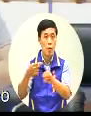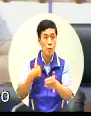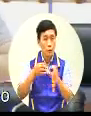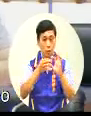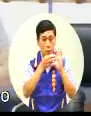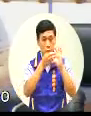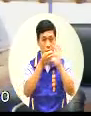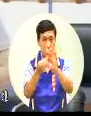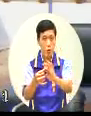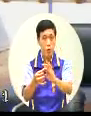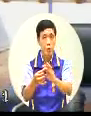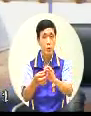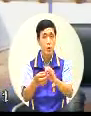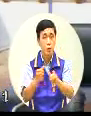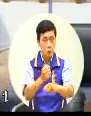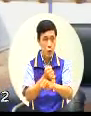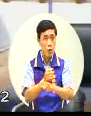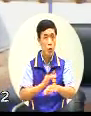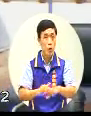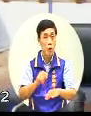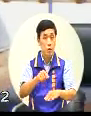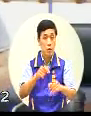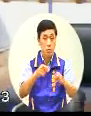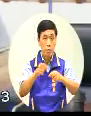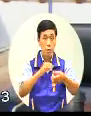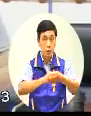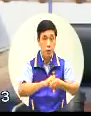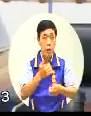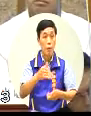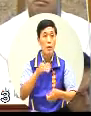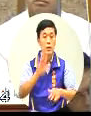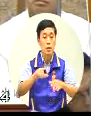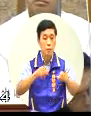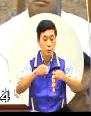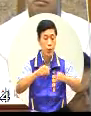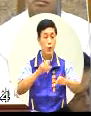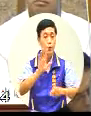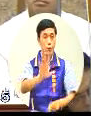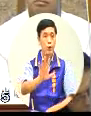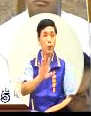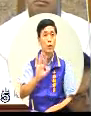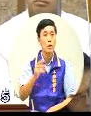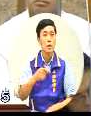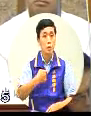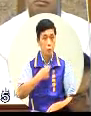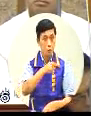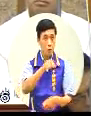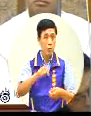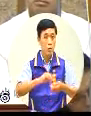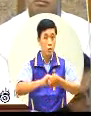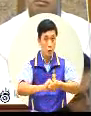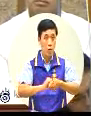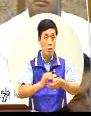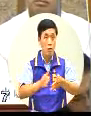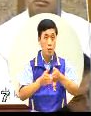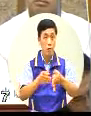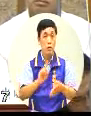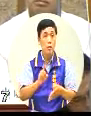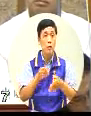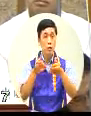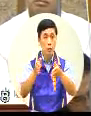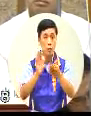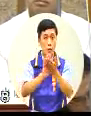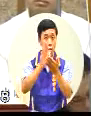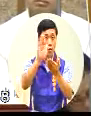说还没有定案就对了啦。 当然目前是有这样的一个规划哈，规划，但是我们必须要去看未来整个方